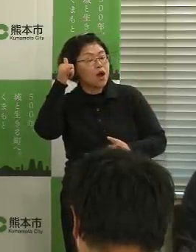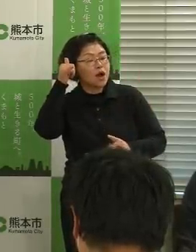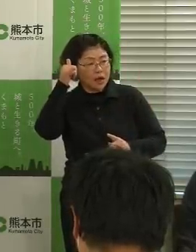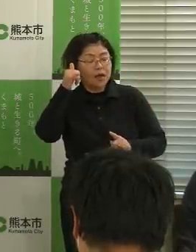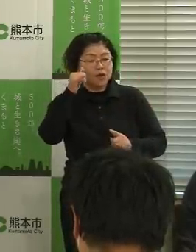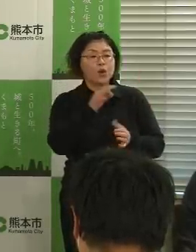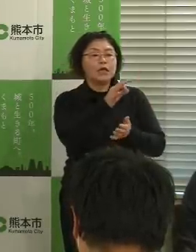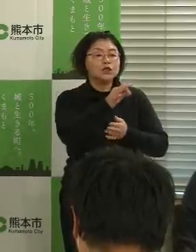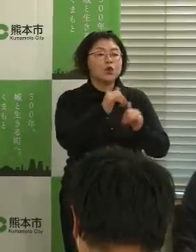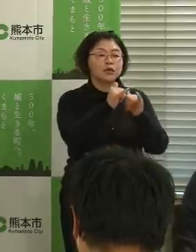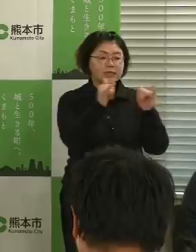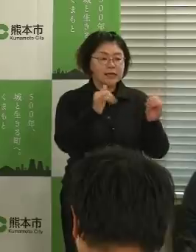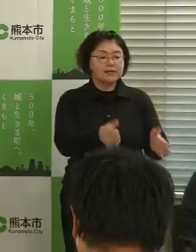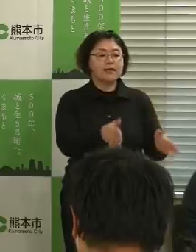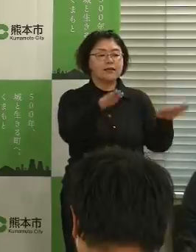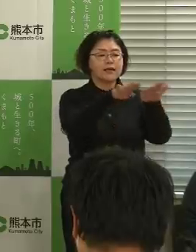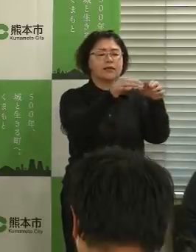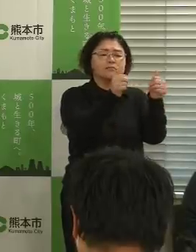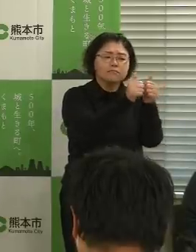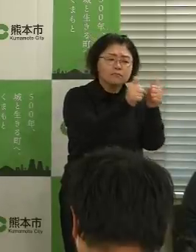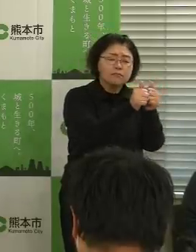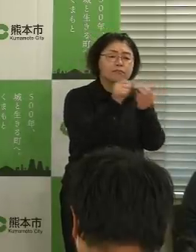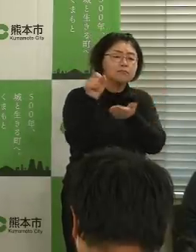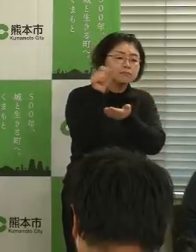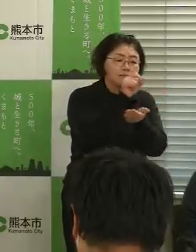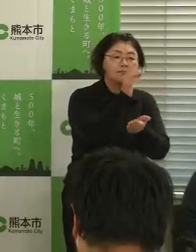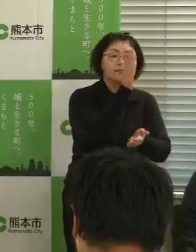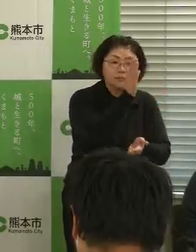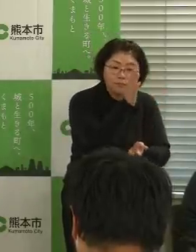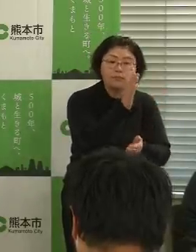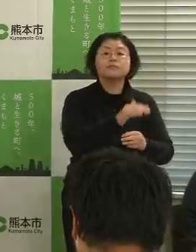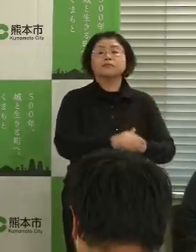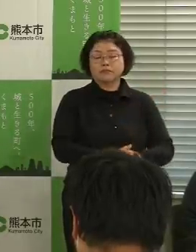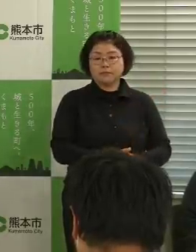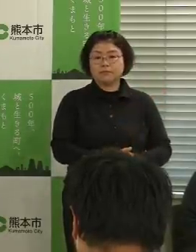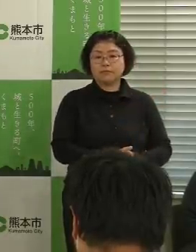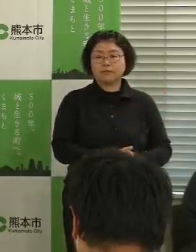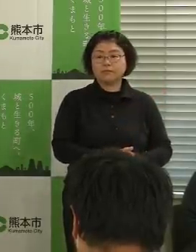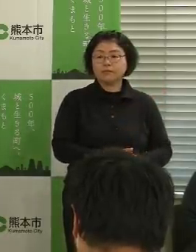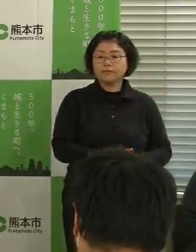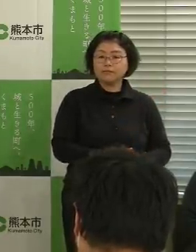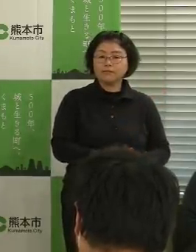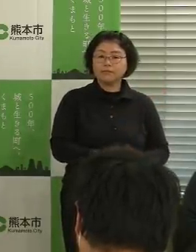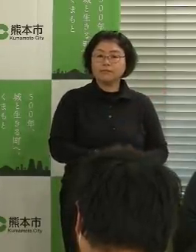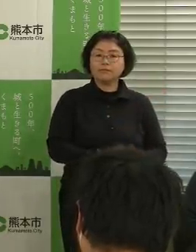にご相談いただきますようお願いをいたします。これが、